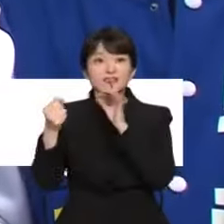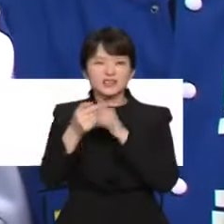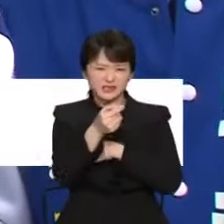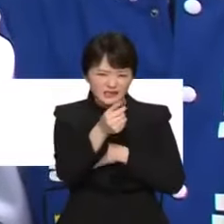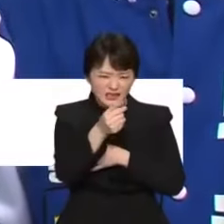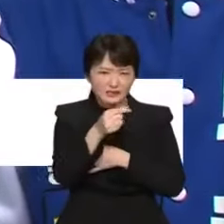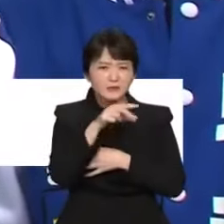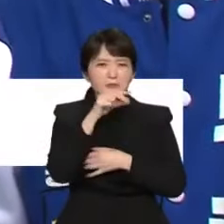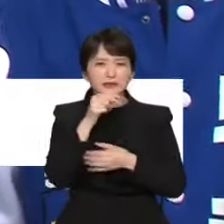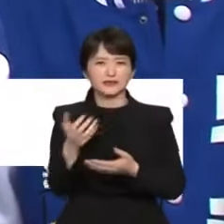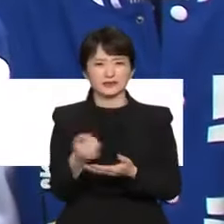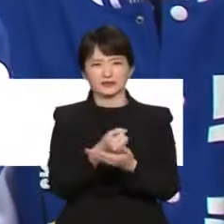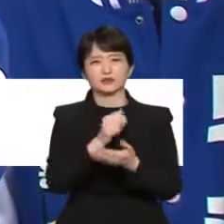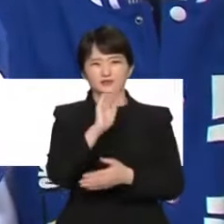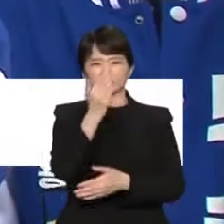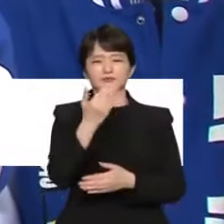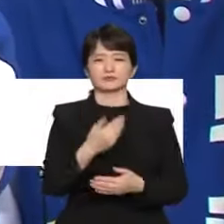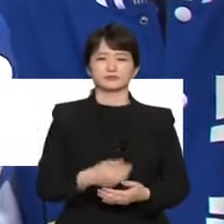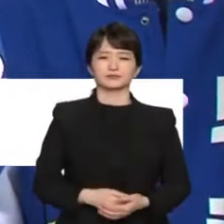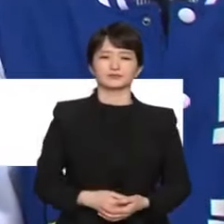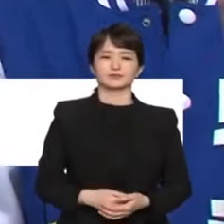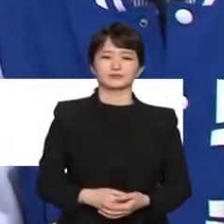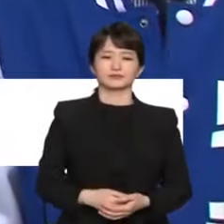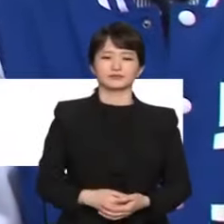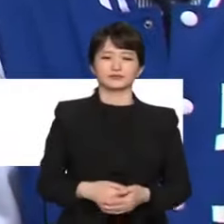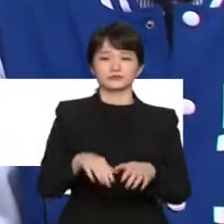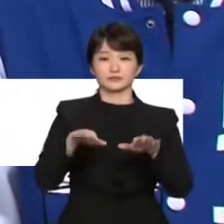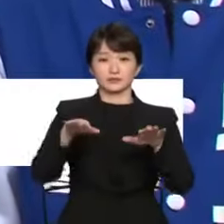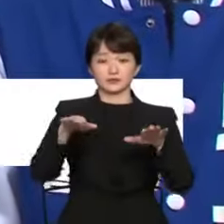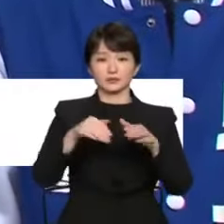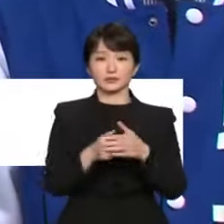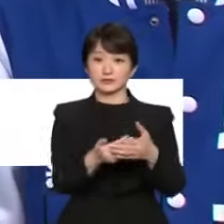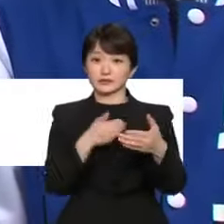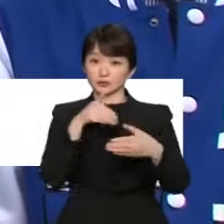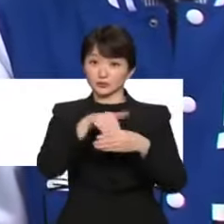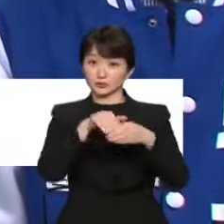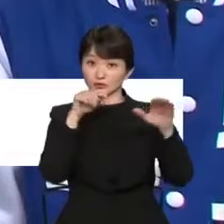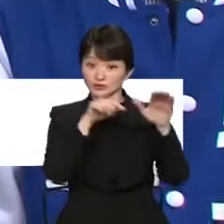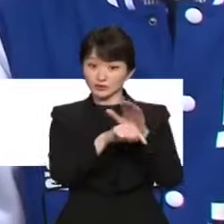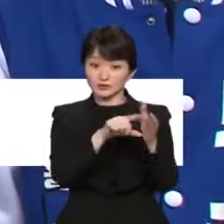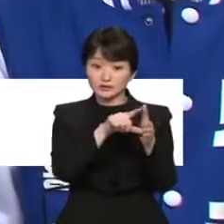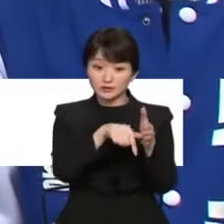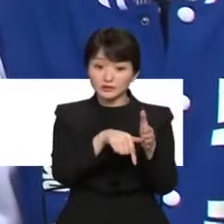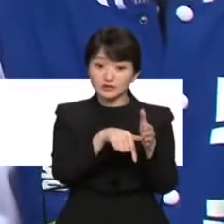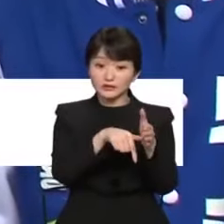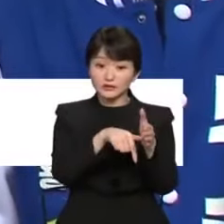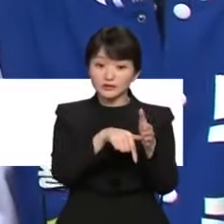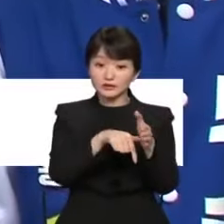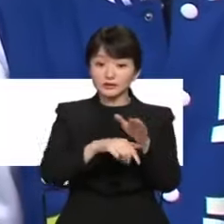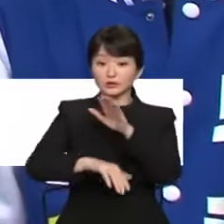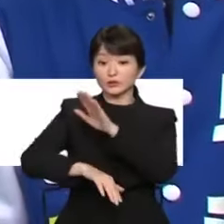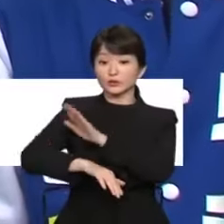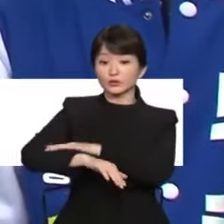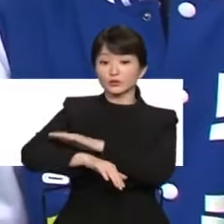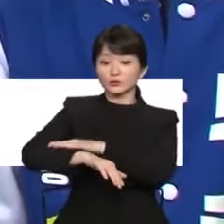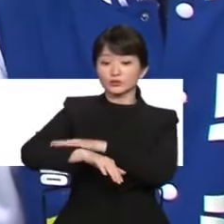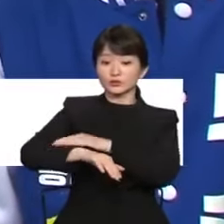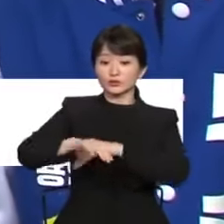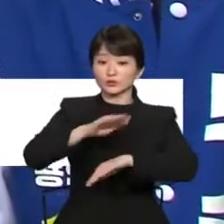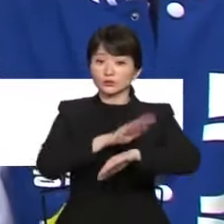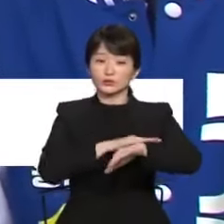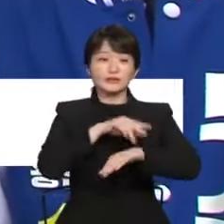합니다. 그러니까 나중에 오늘 사전투표 혹시 가시면 오른쪽 왼쪽에 대파는 빼고